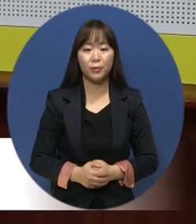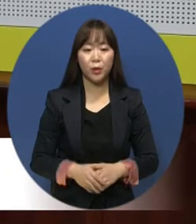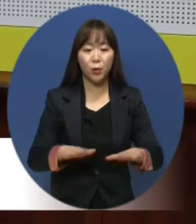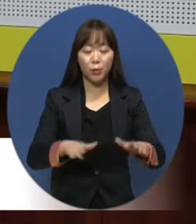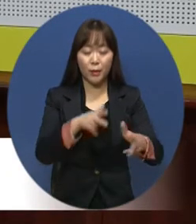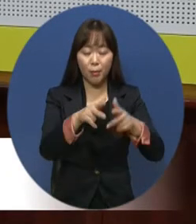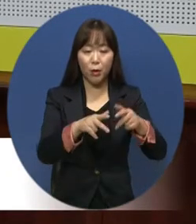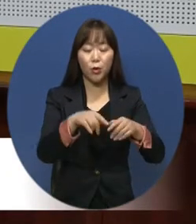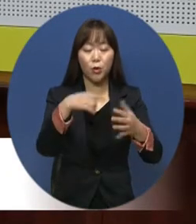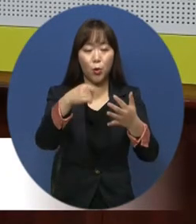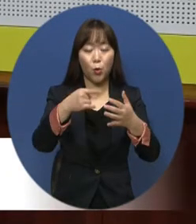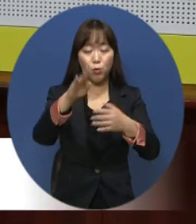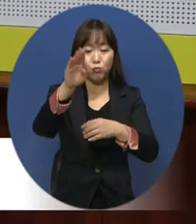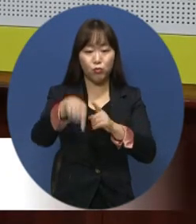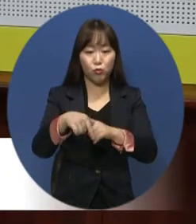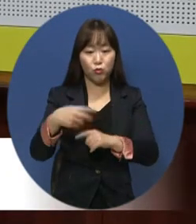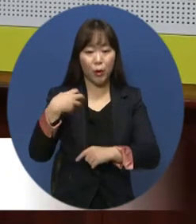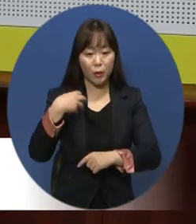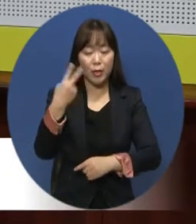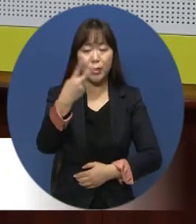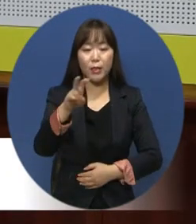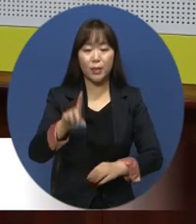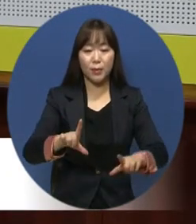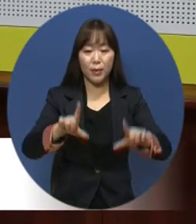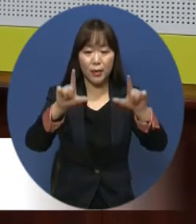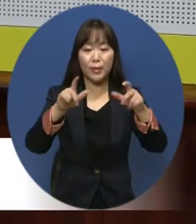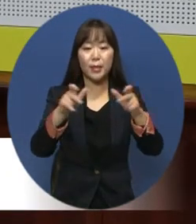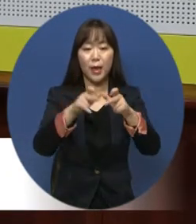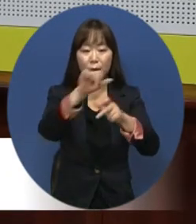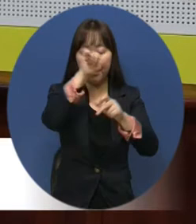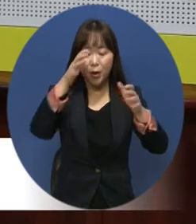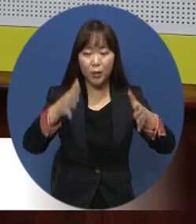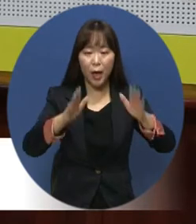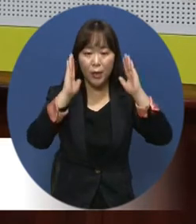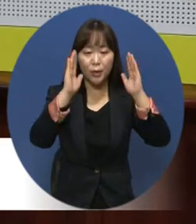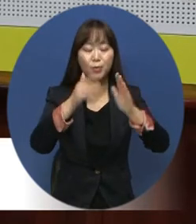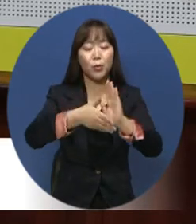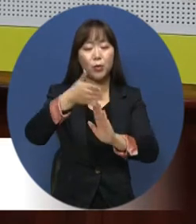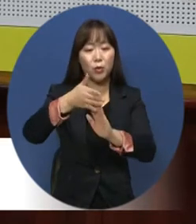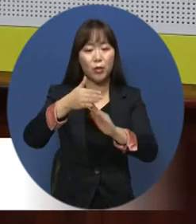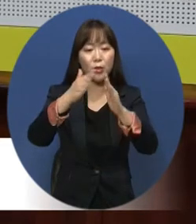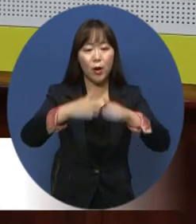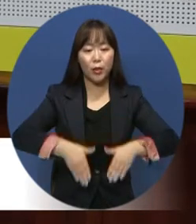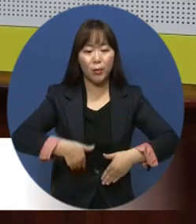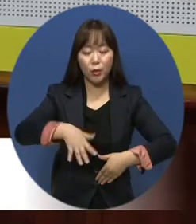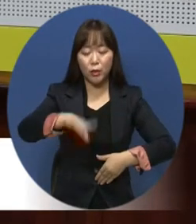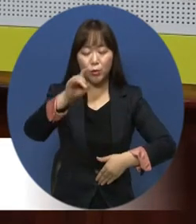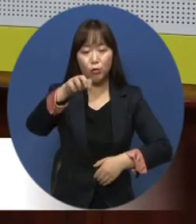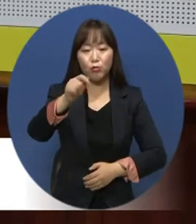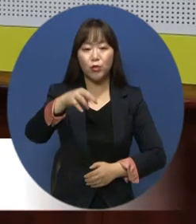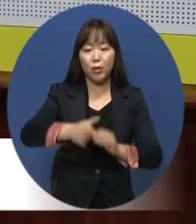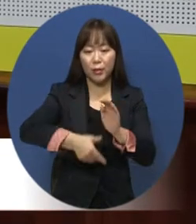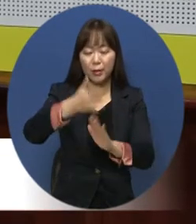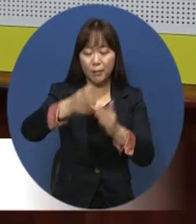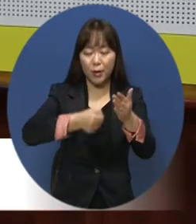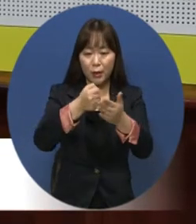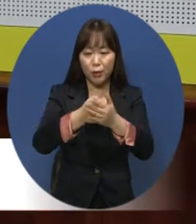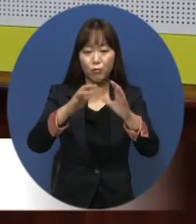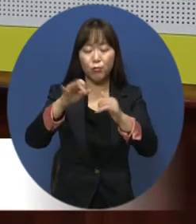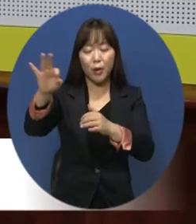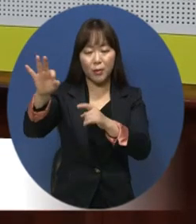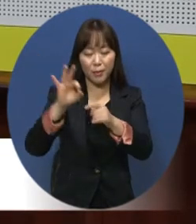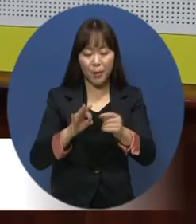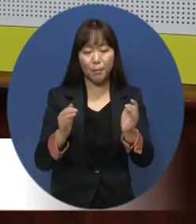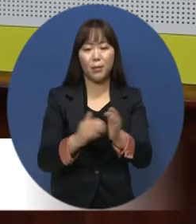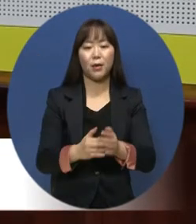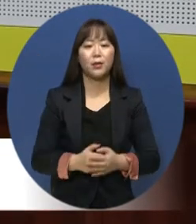사업은 교육부 주관으로 2011년 장애인 평생학습 도시로 전라남도 최초로 순천시가 선정되어 국비를 지원받게